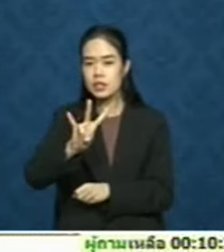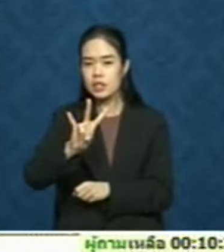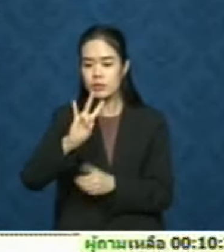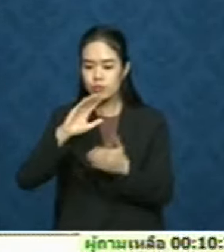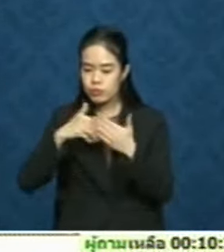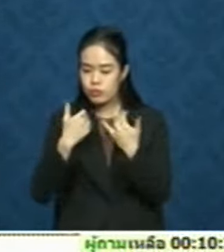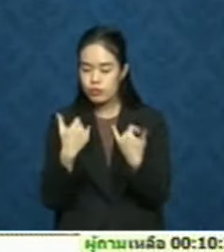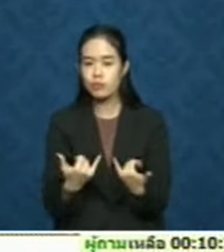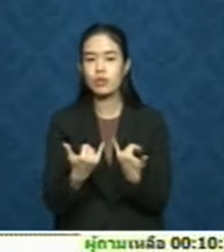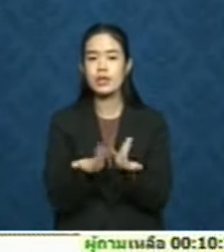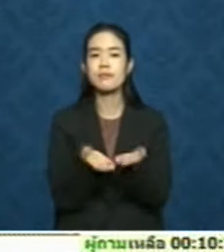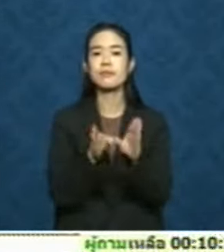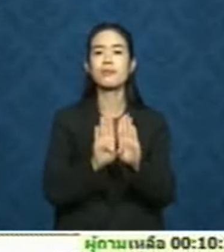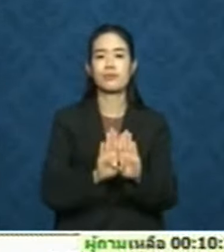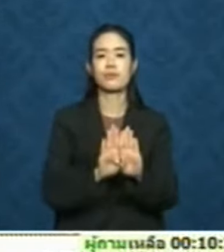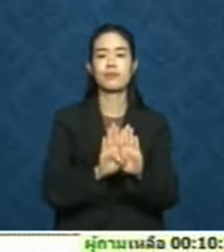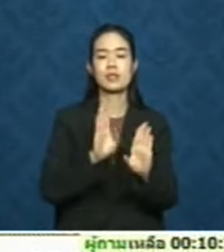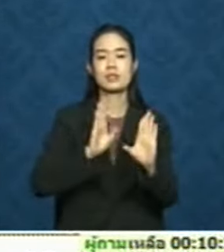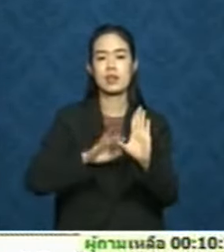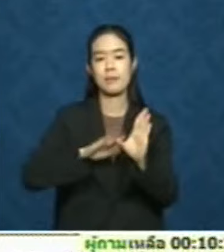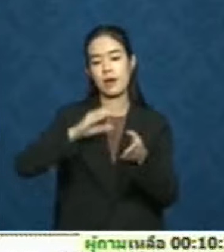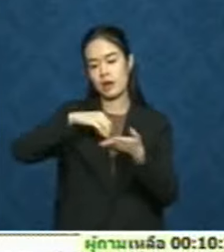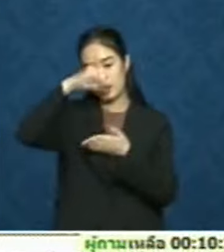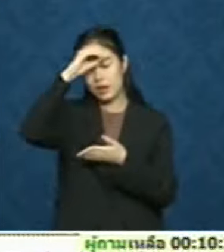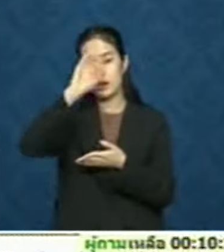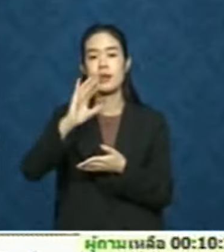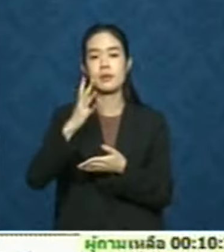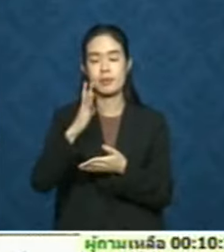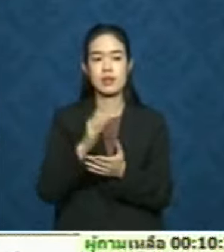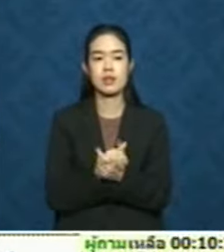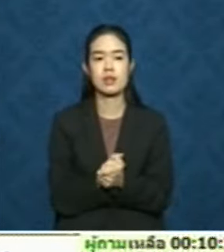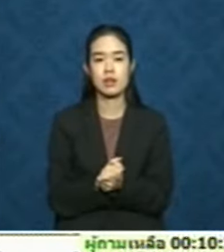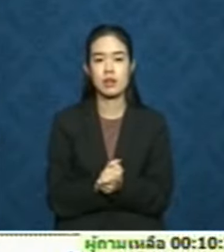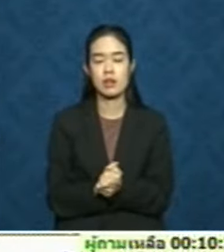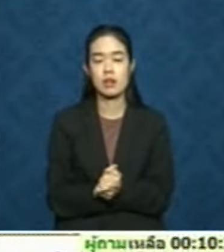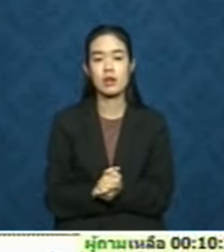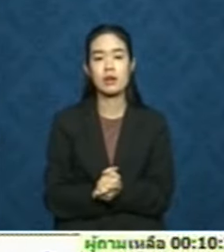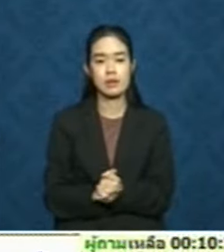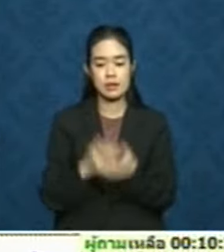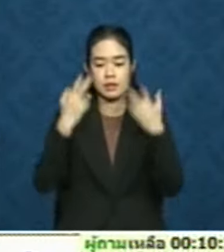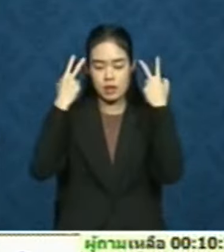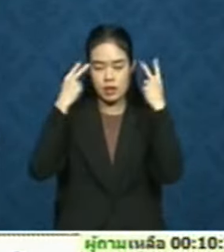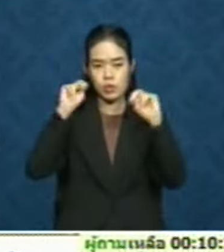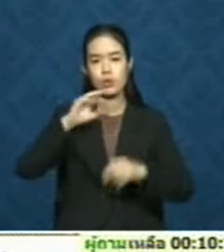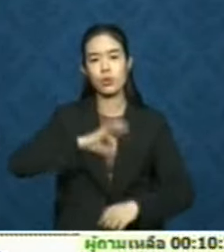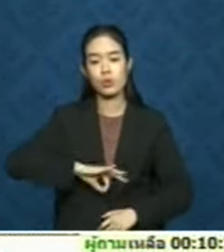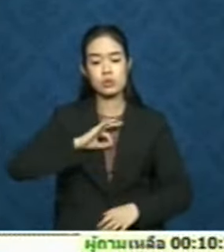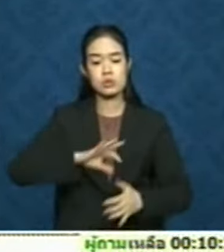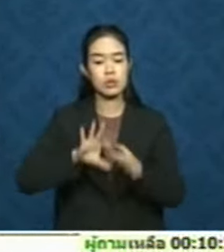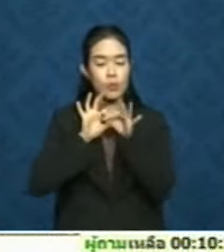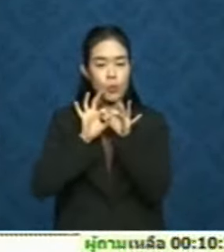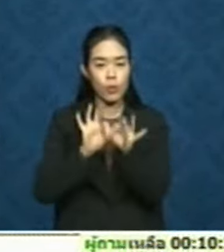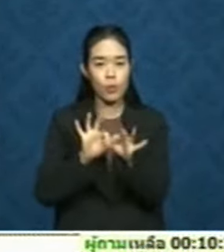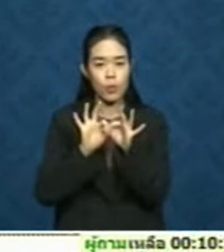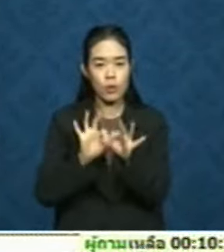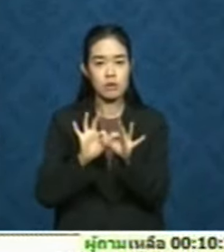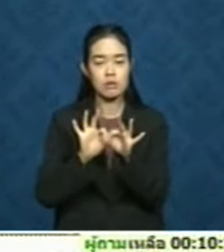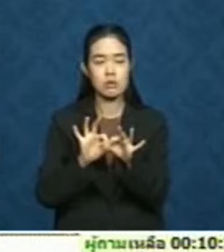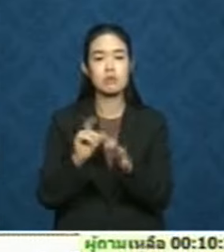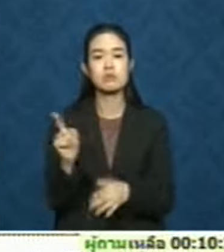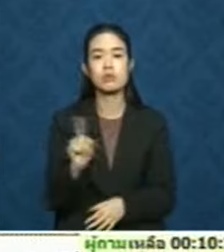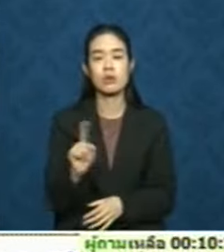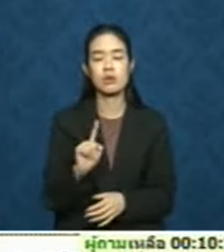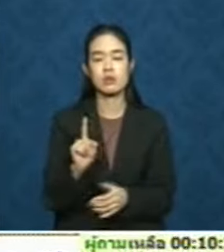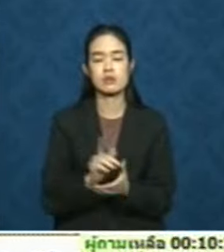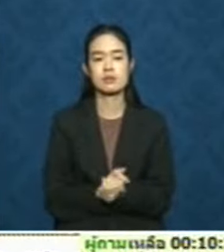ณะเดียวกันยังมีมาตรการพิจารณาแล้วท่านก็บอกว่านายกรัฐมนตรีห่วงเรื่องนี้คำชับให้คณะทำงานเร่งไปดู